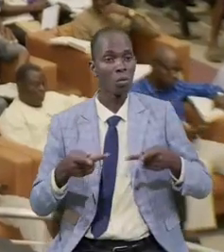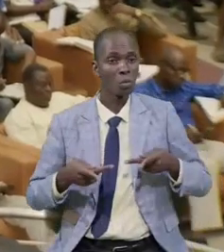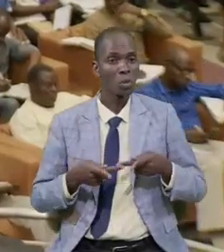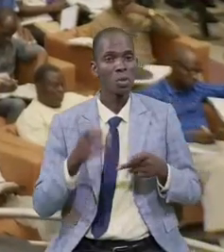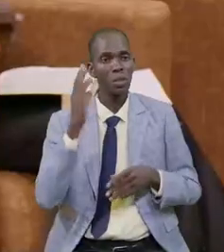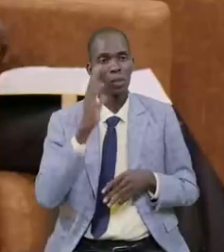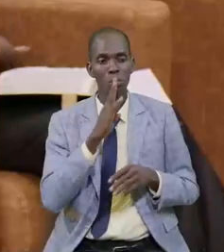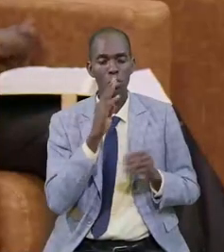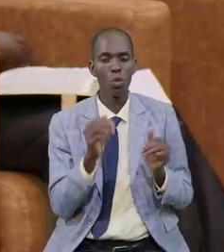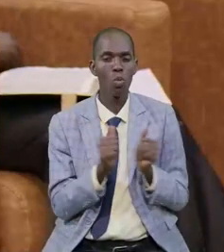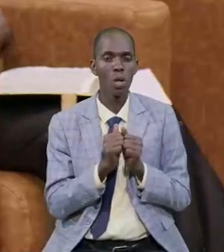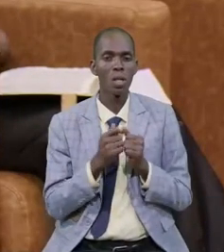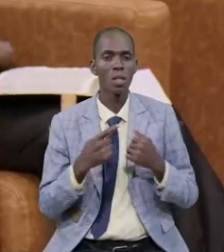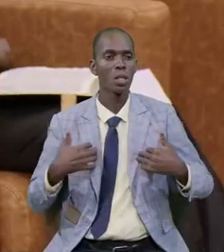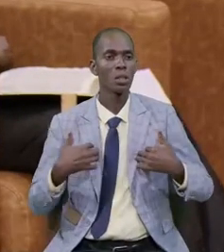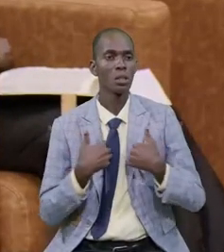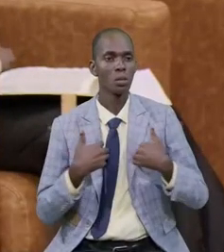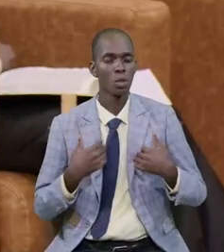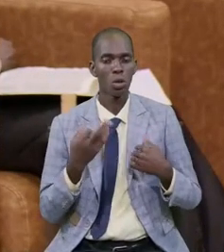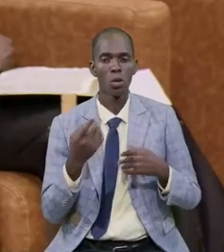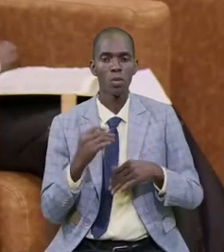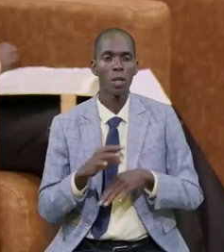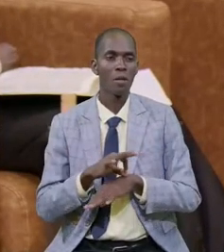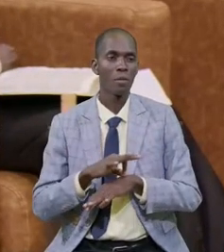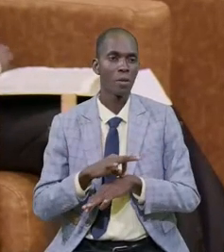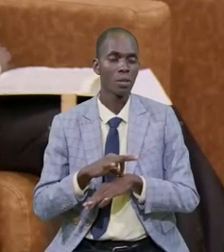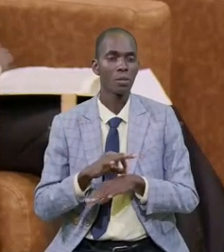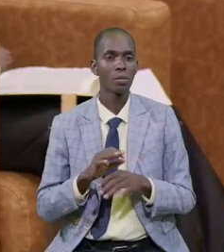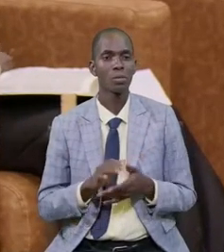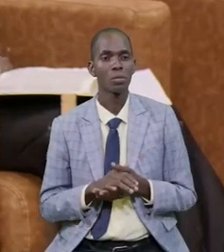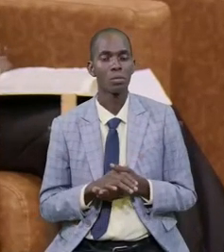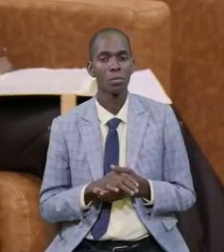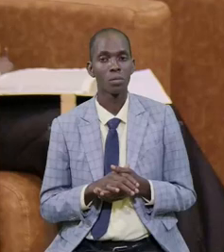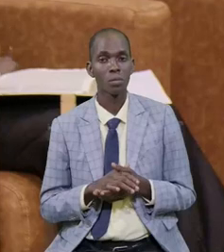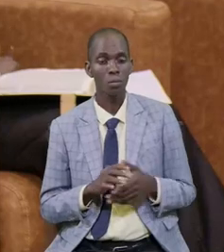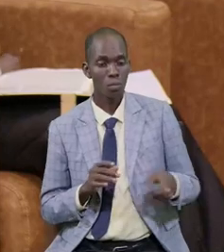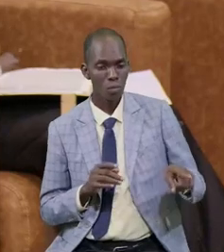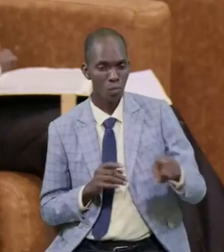demeure avec les bêtes des champs.